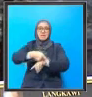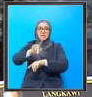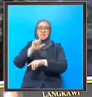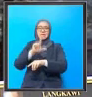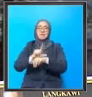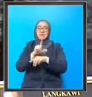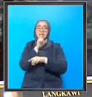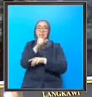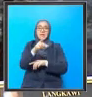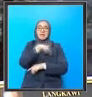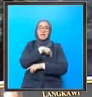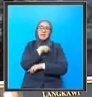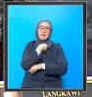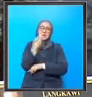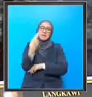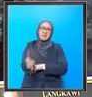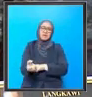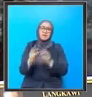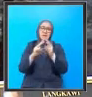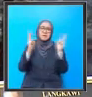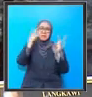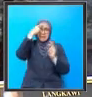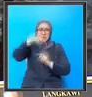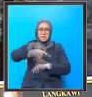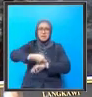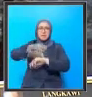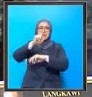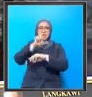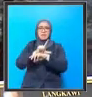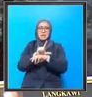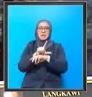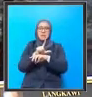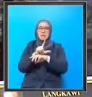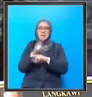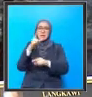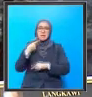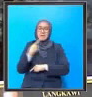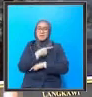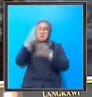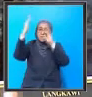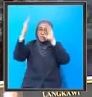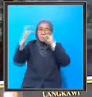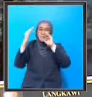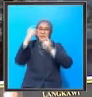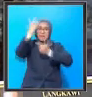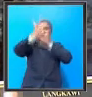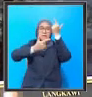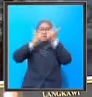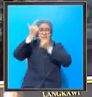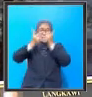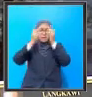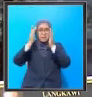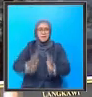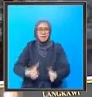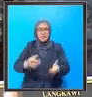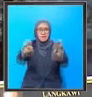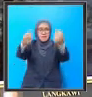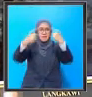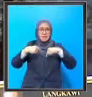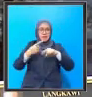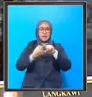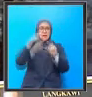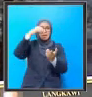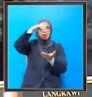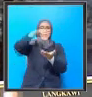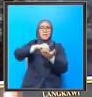ini merugikan nagawir yang banyak kita harap kalaupun kelengkeng pelancong itu datang daripada kawasan